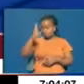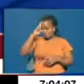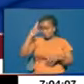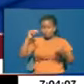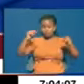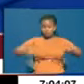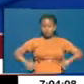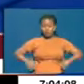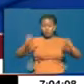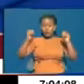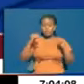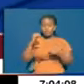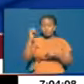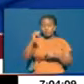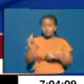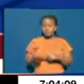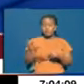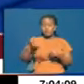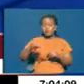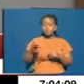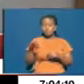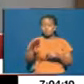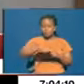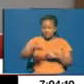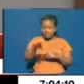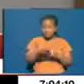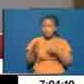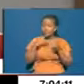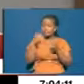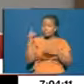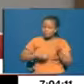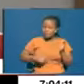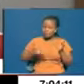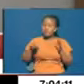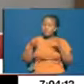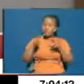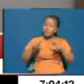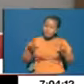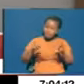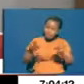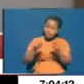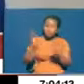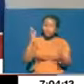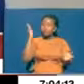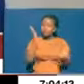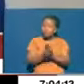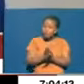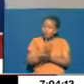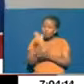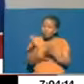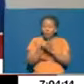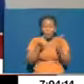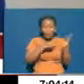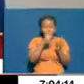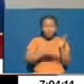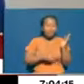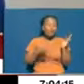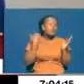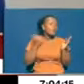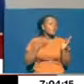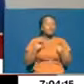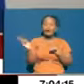ya Isinya, Charles Chepkonga, alisema uchunguzi umebaini kuwa wanne hao hawakuwa wezi na polisi